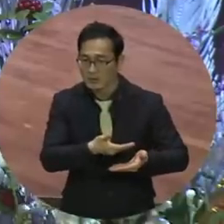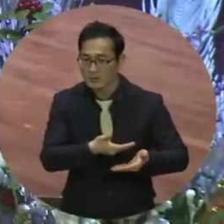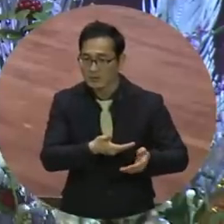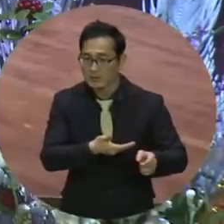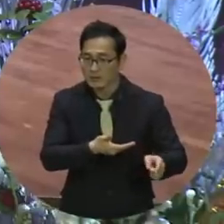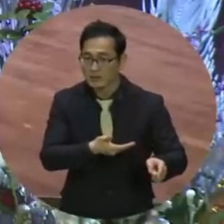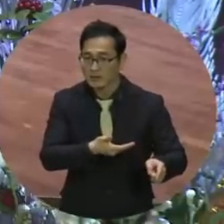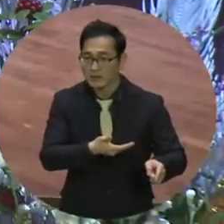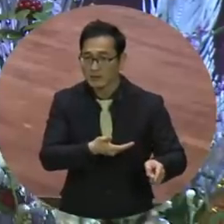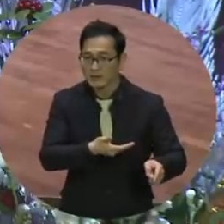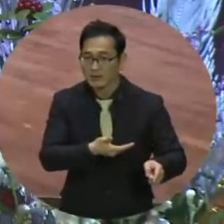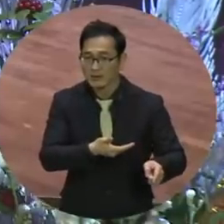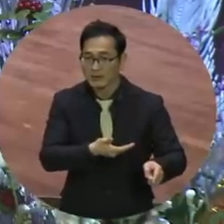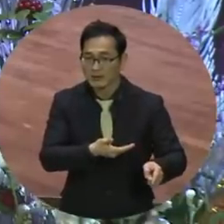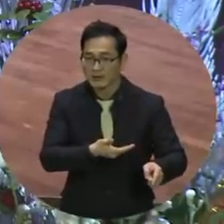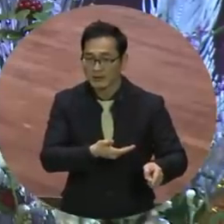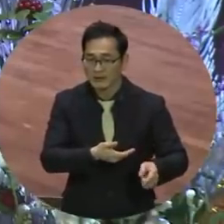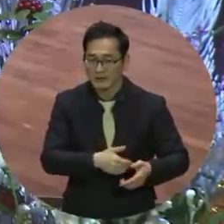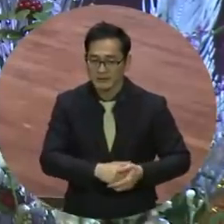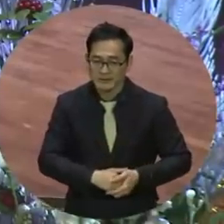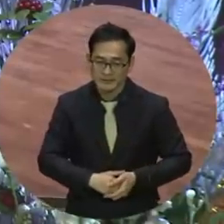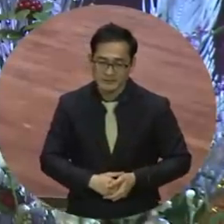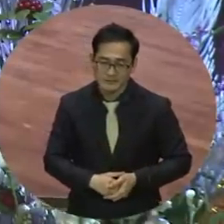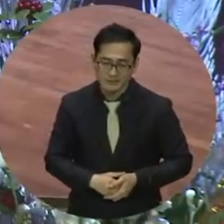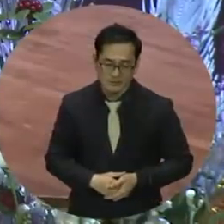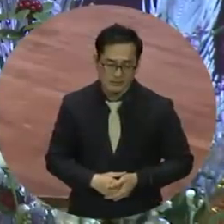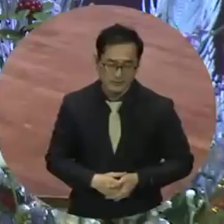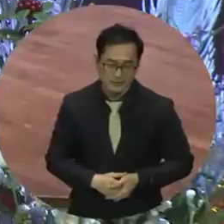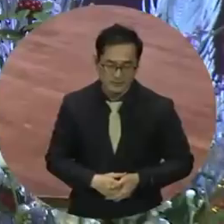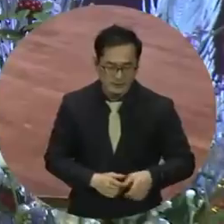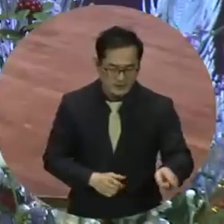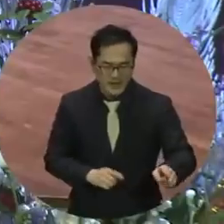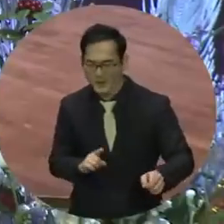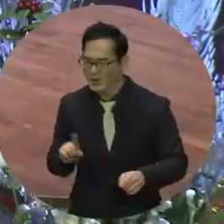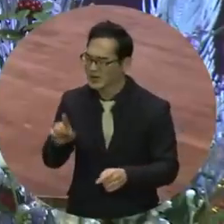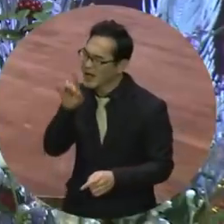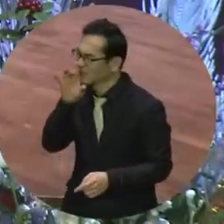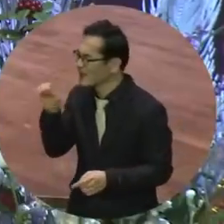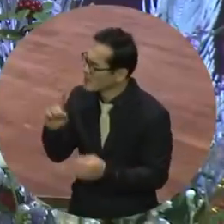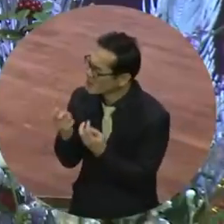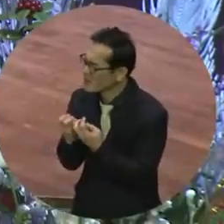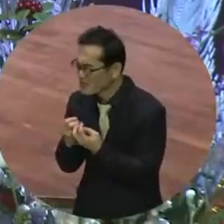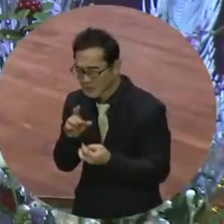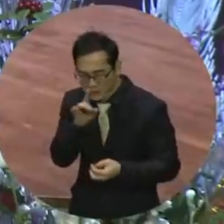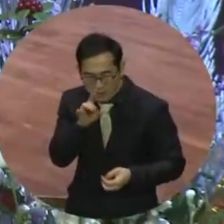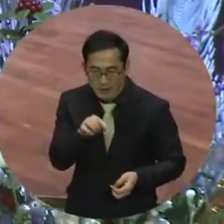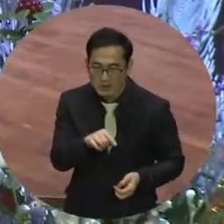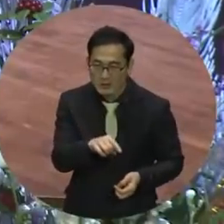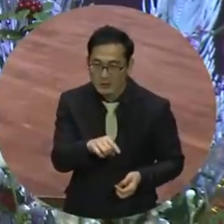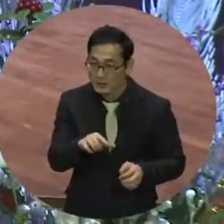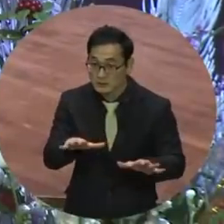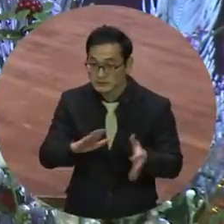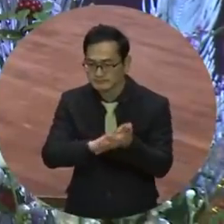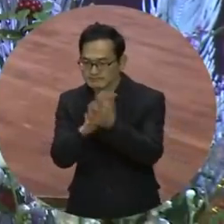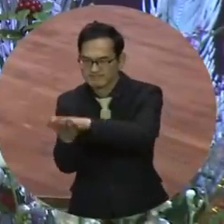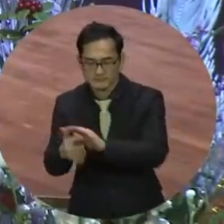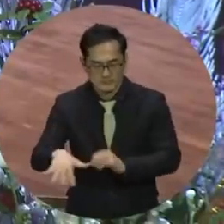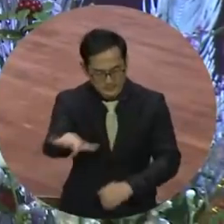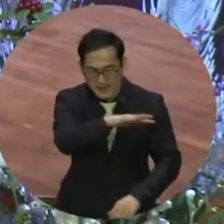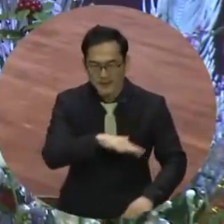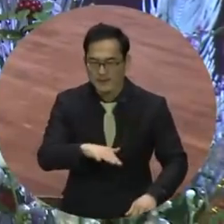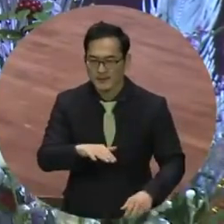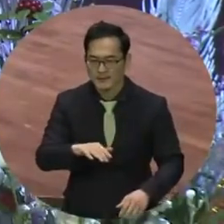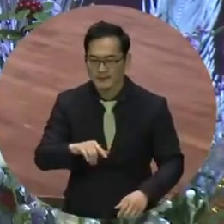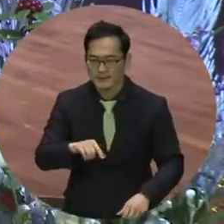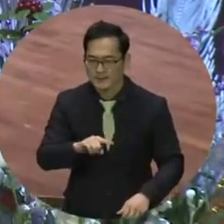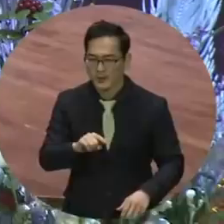무슨 질문이 있다든가 따진다든가 뭐 걱정스러워서 아이고 이러가면 안 되는데 한 명도 없어요. 조금